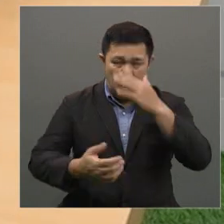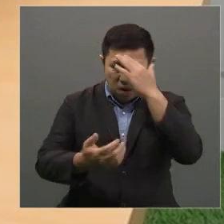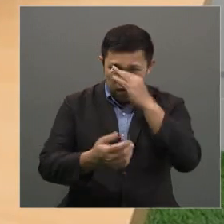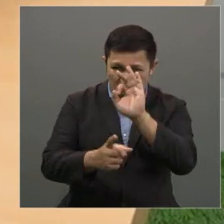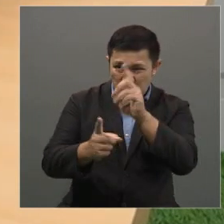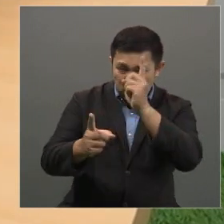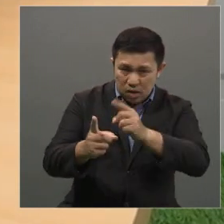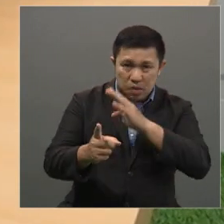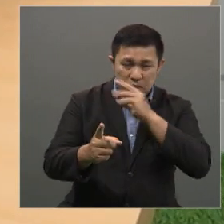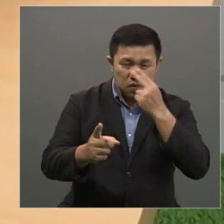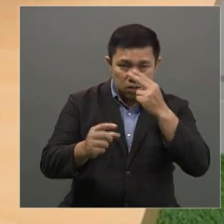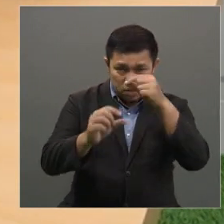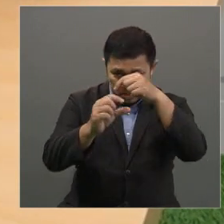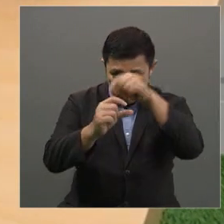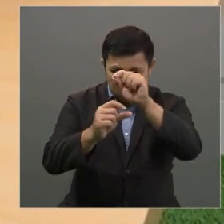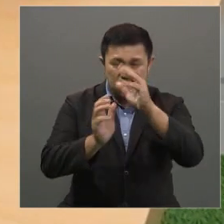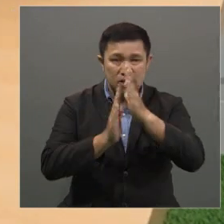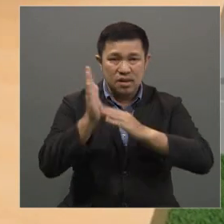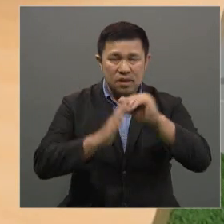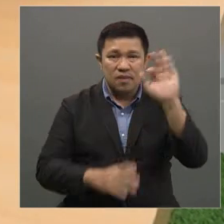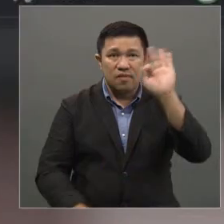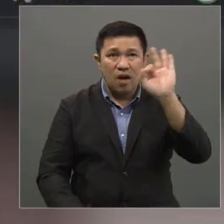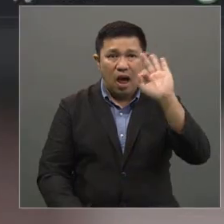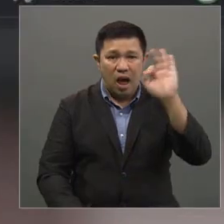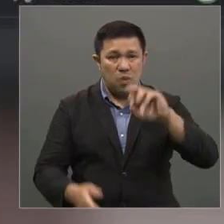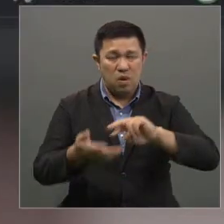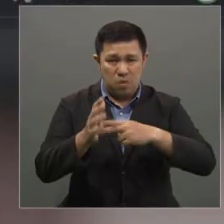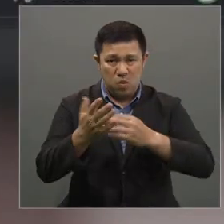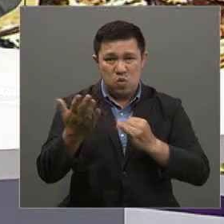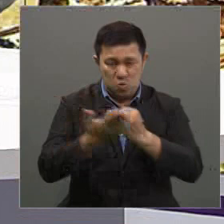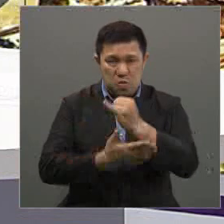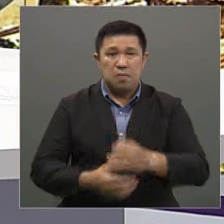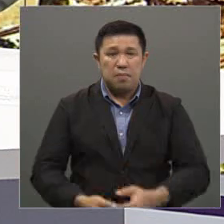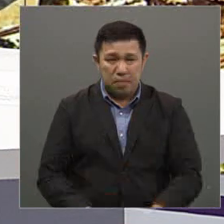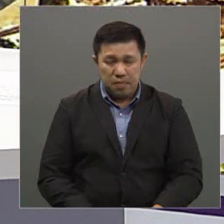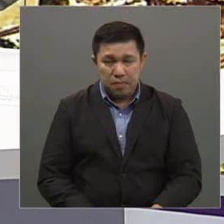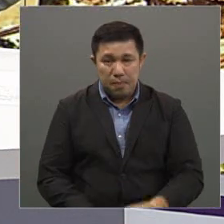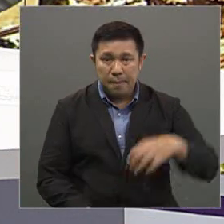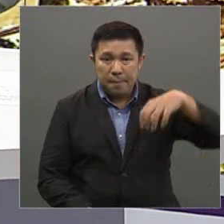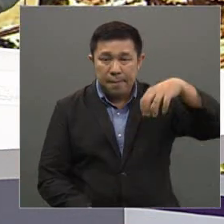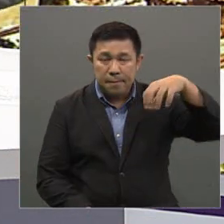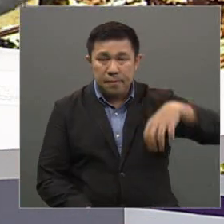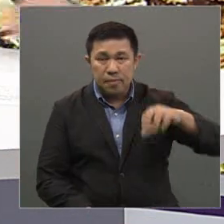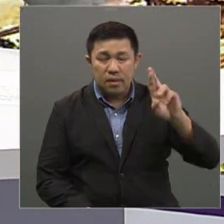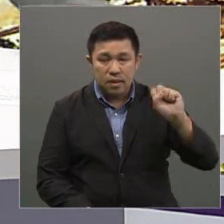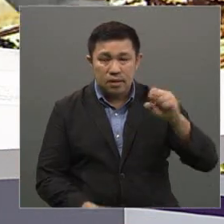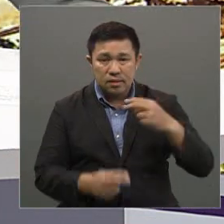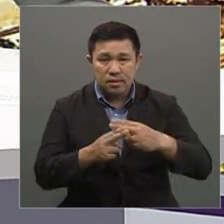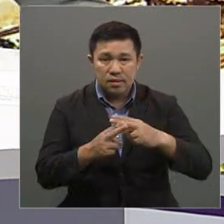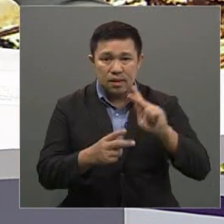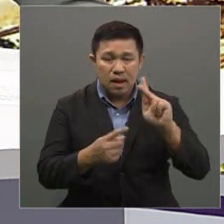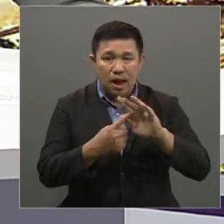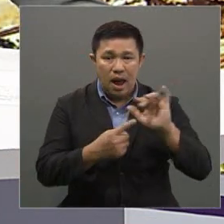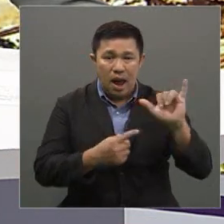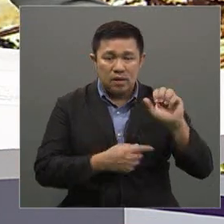คะ พยายามสังเกตตรงเครื่องหมายติ๊กถูกสีฟ้านะอันนั้นที่จะเป็นของจริงอย่างวันนี้ในสภาเนี่ย คุณกายณัฐช